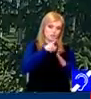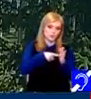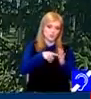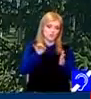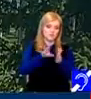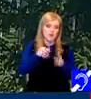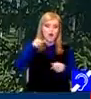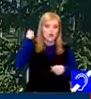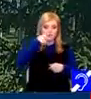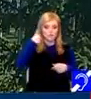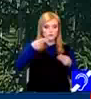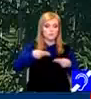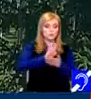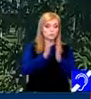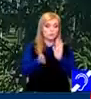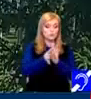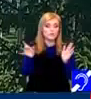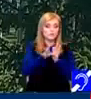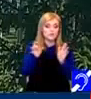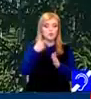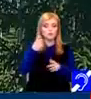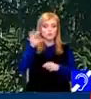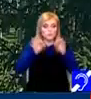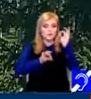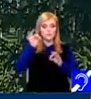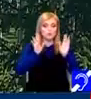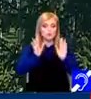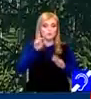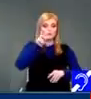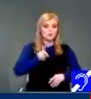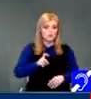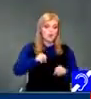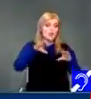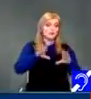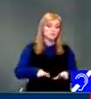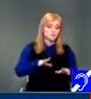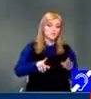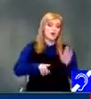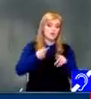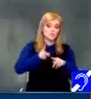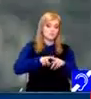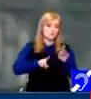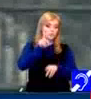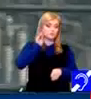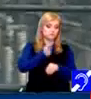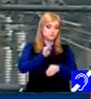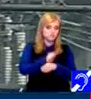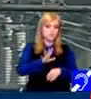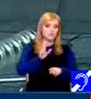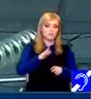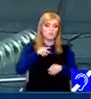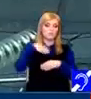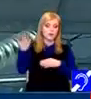Chișinăul a semnat contractul de achiziție a energiei electrice 100% doar din Ucraina. Decizia a stârnit critici și chiar amenințări din partea